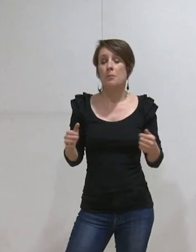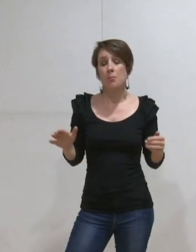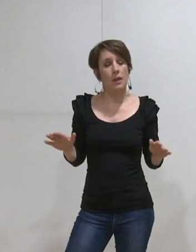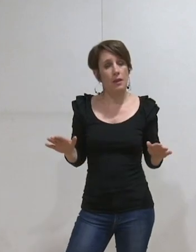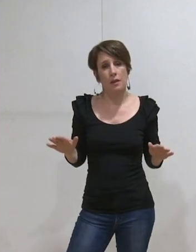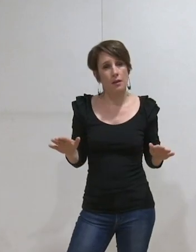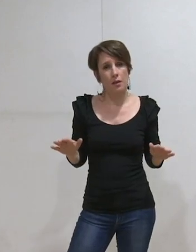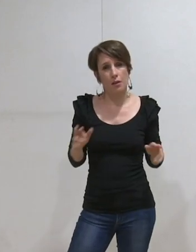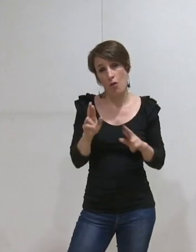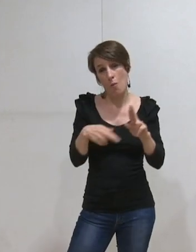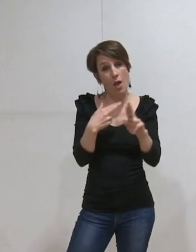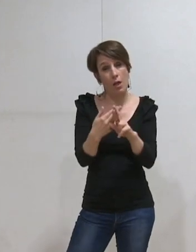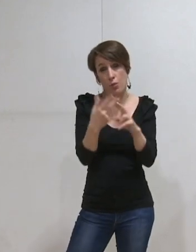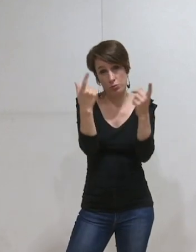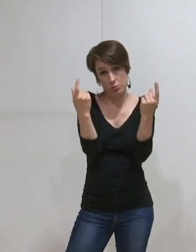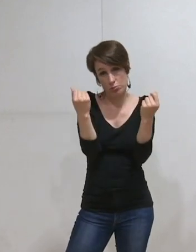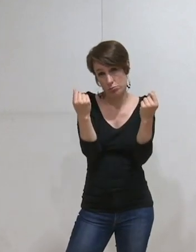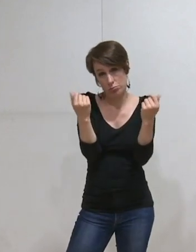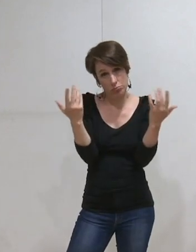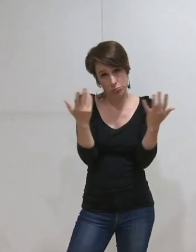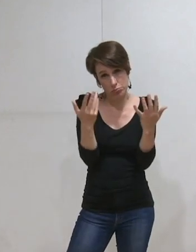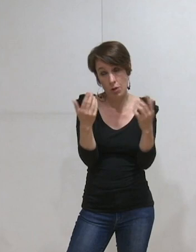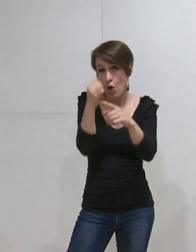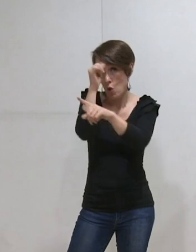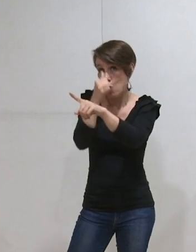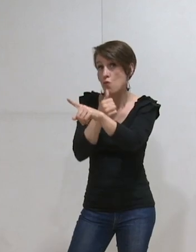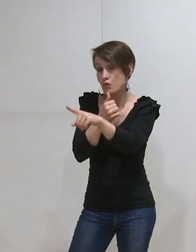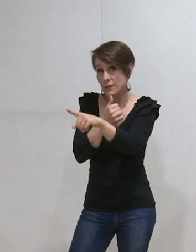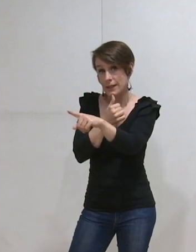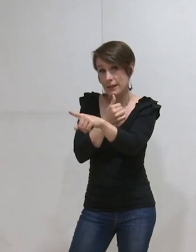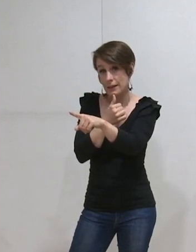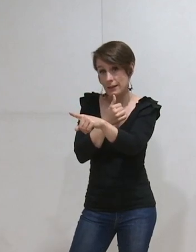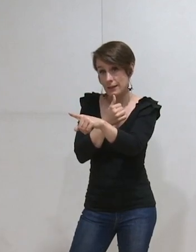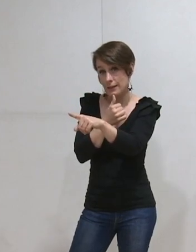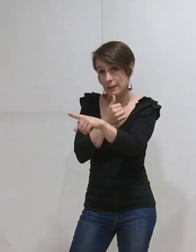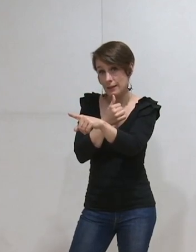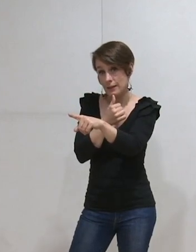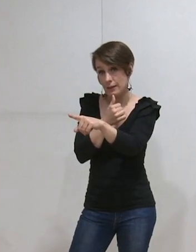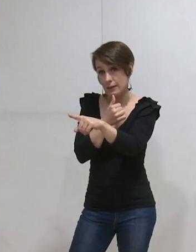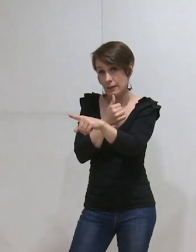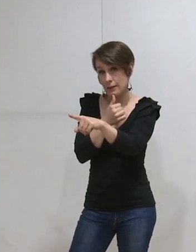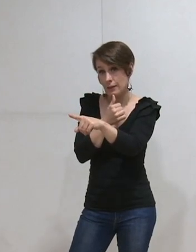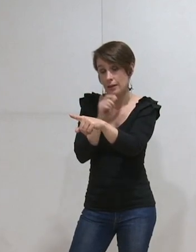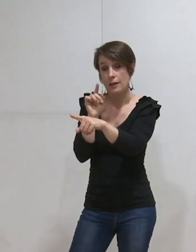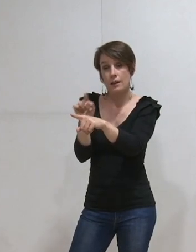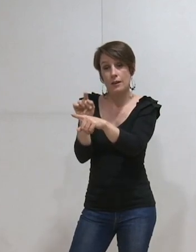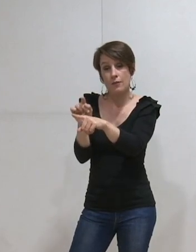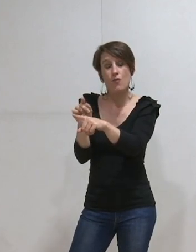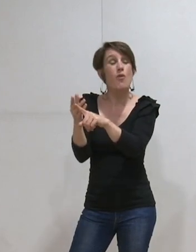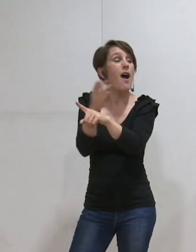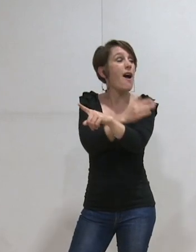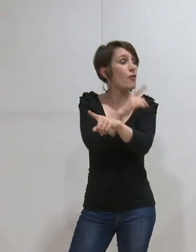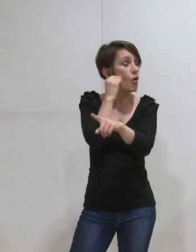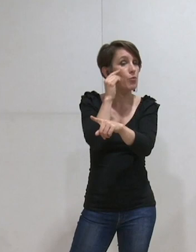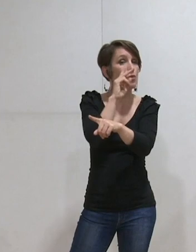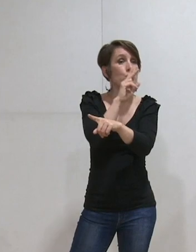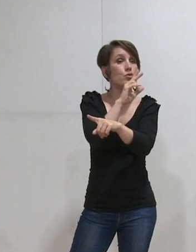réponse mercantile ce musée est et le fait que l'exposition que vous avez beaucoup critiqué monsieur breu de